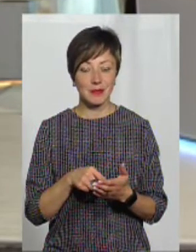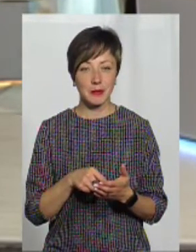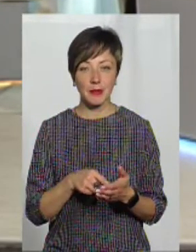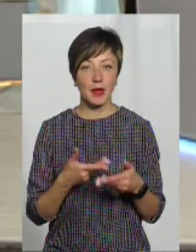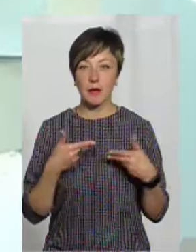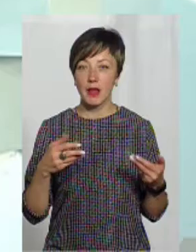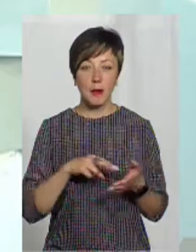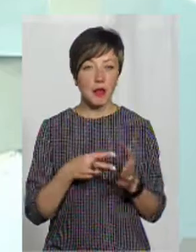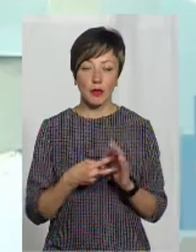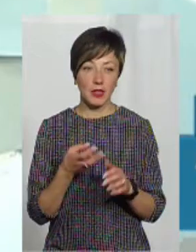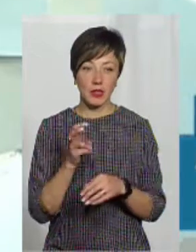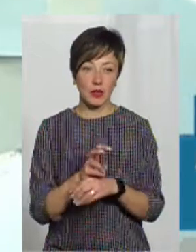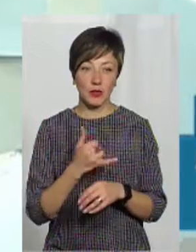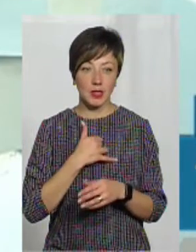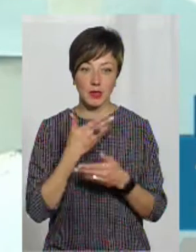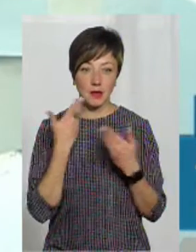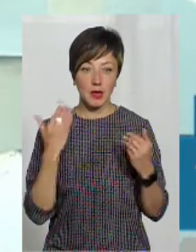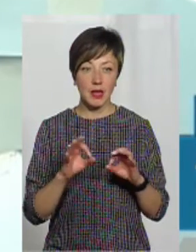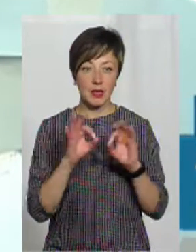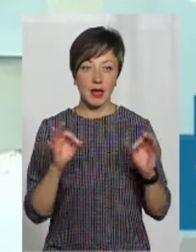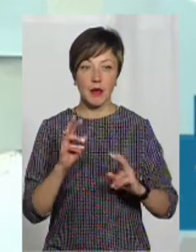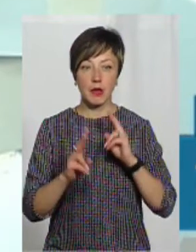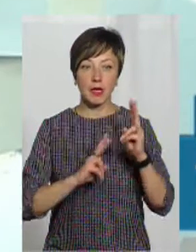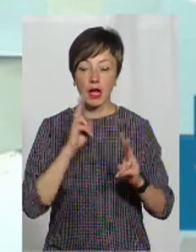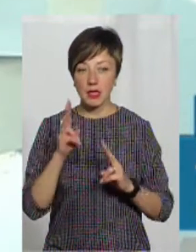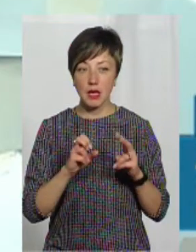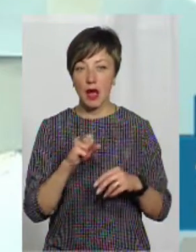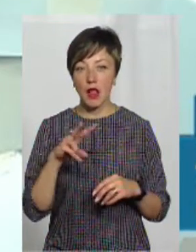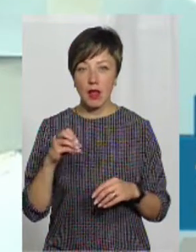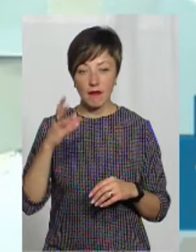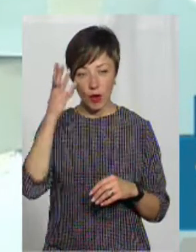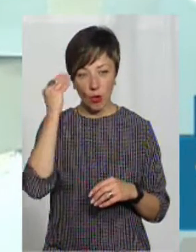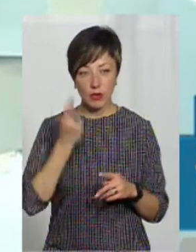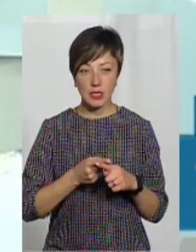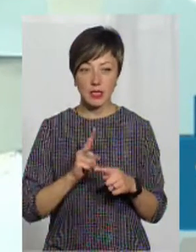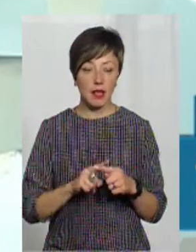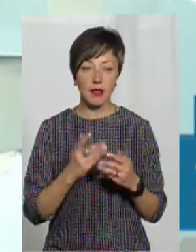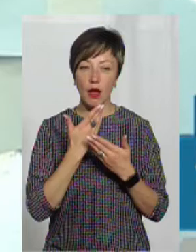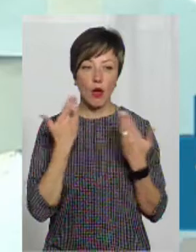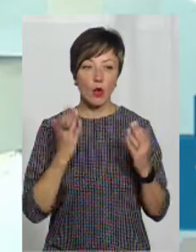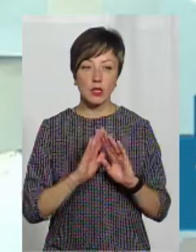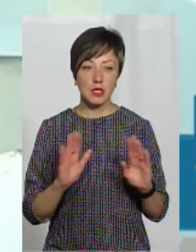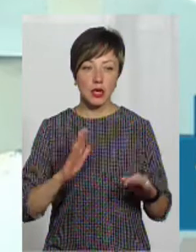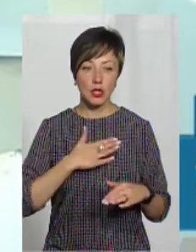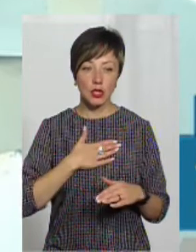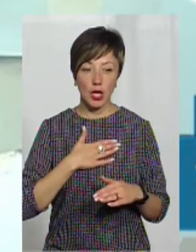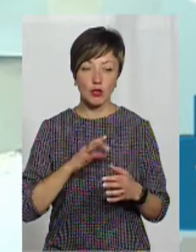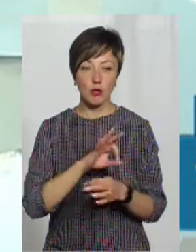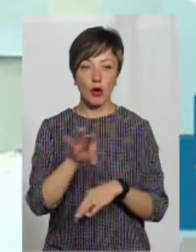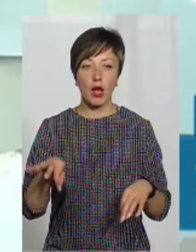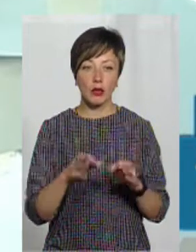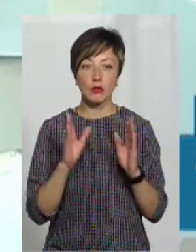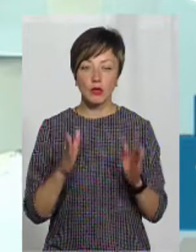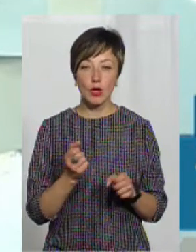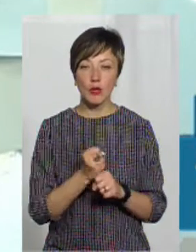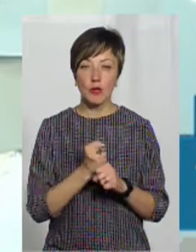Ну, ми не планували до нього йти, тому що в нас немає, в принципі, ніяких претензій. Але, враховуючи те, що це не останній наш екологічний проект, і